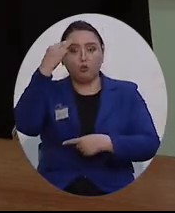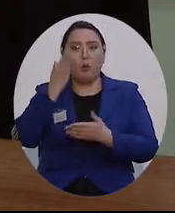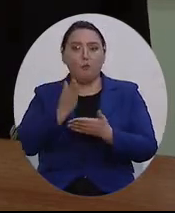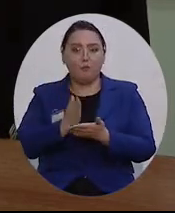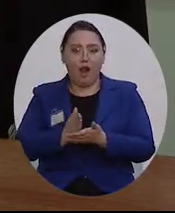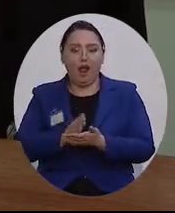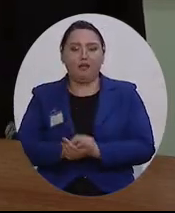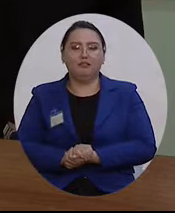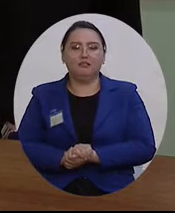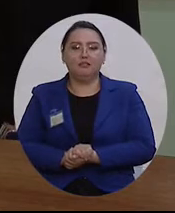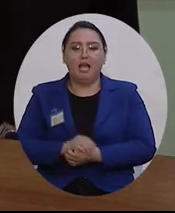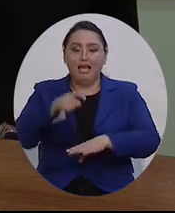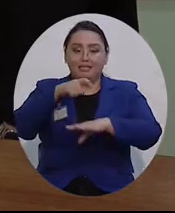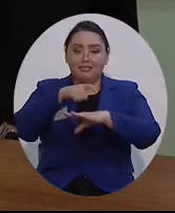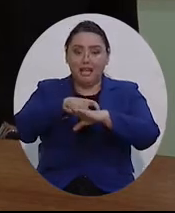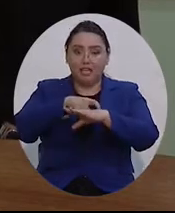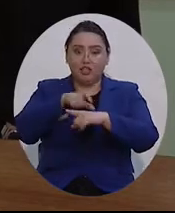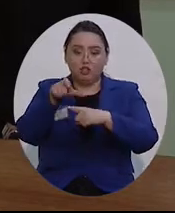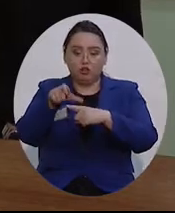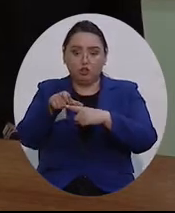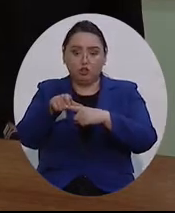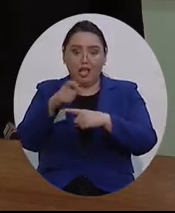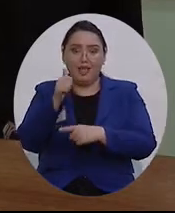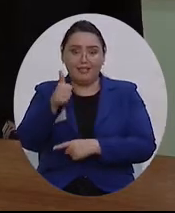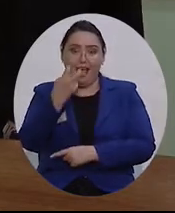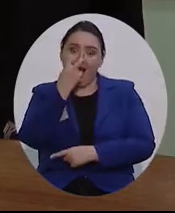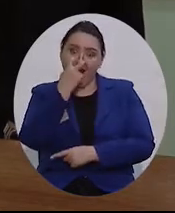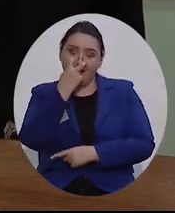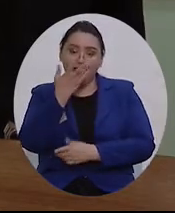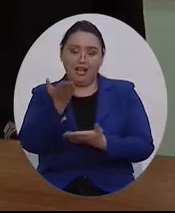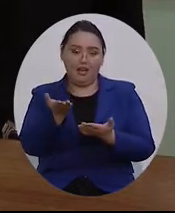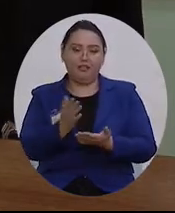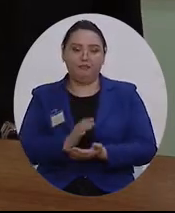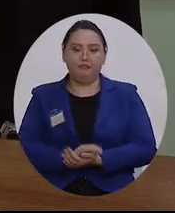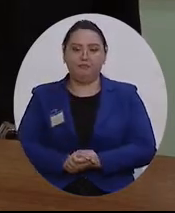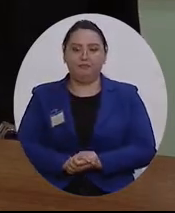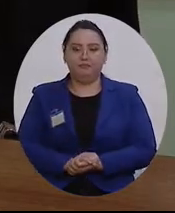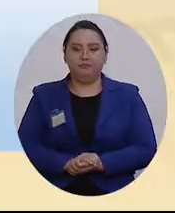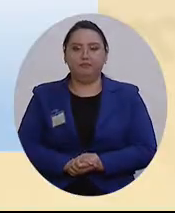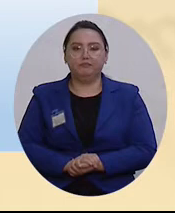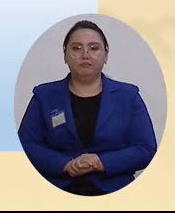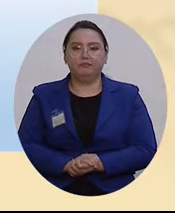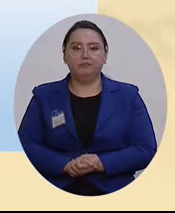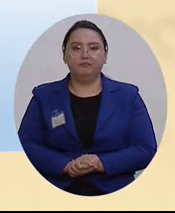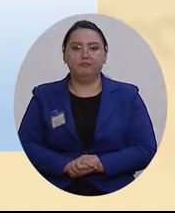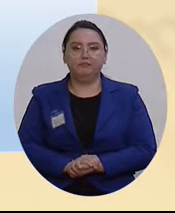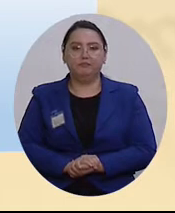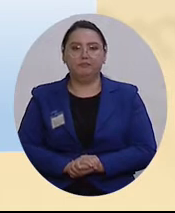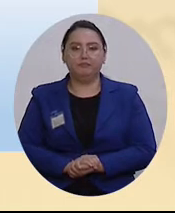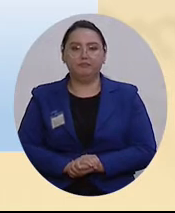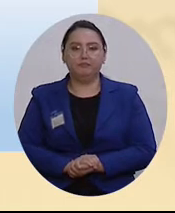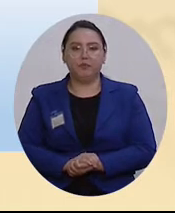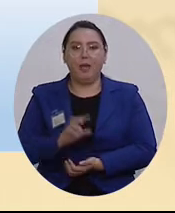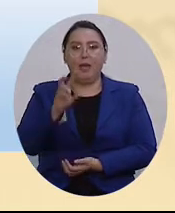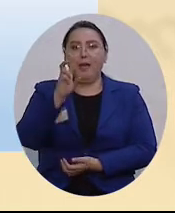цагийнхаа нөхцөлийн утгыг маш сайн анхаараарай. Эхийнхаа хам сэдвийн хүрээнд цагаар төгсөх нөхцөлийнхаа утгыг бас гаргаж ирэх ёстой. За